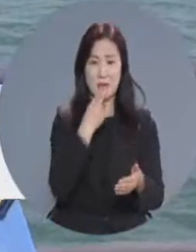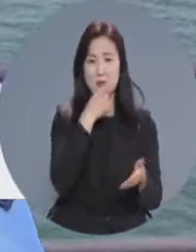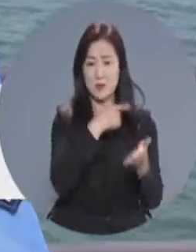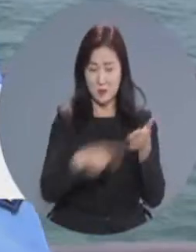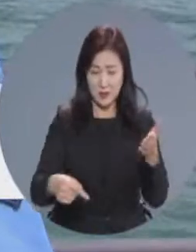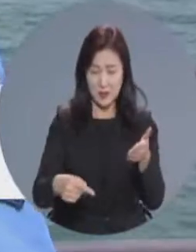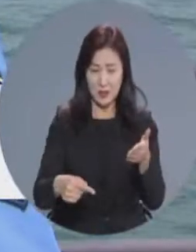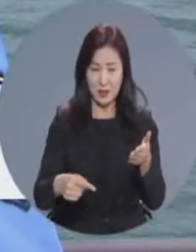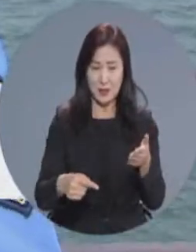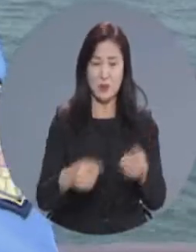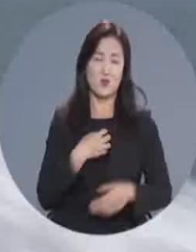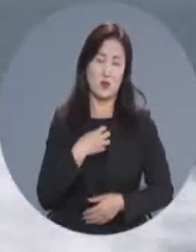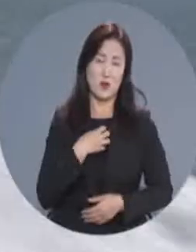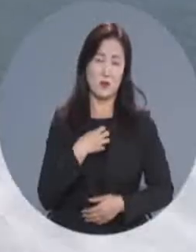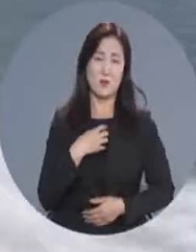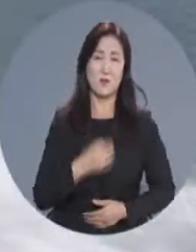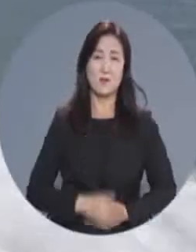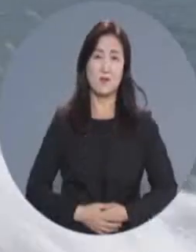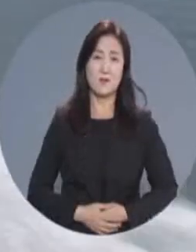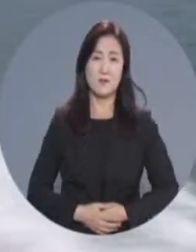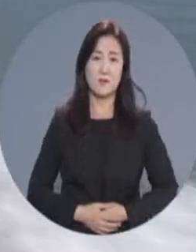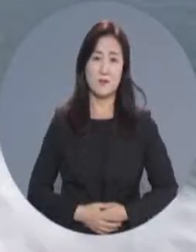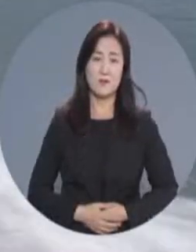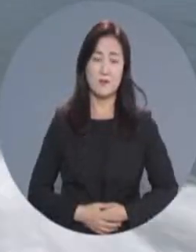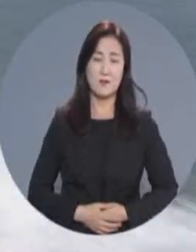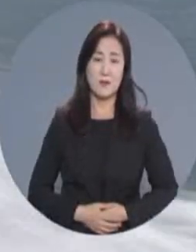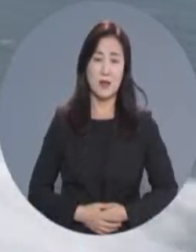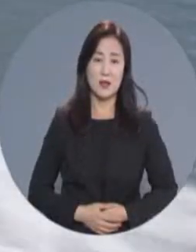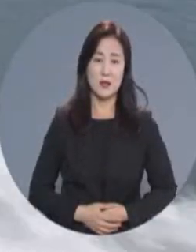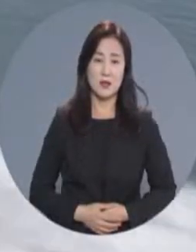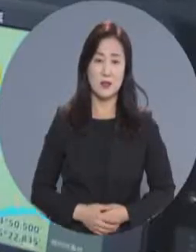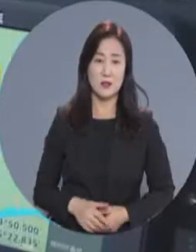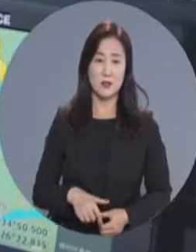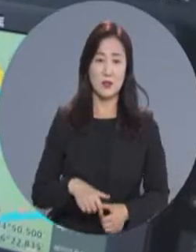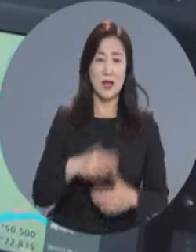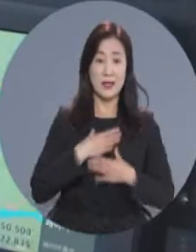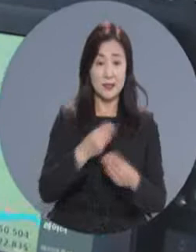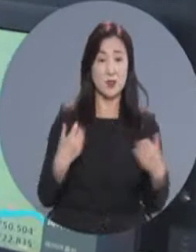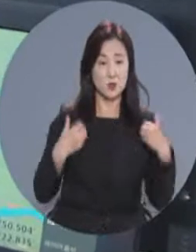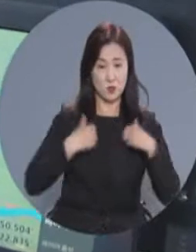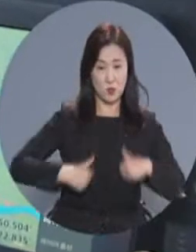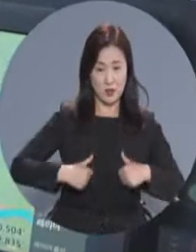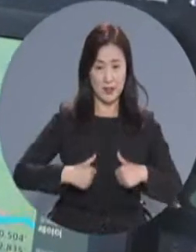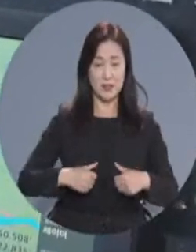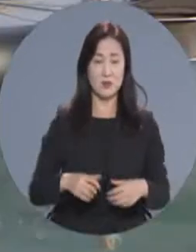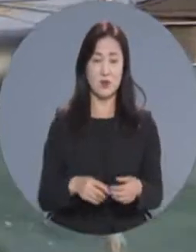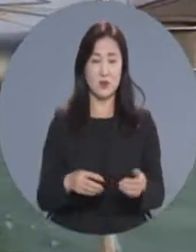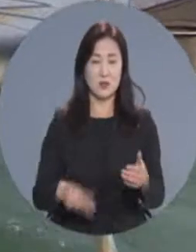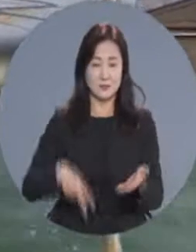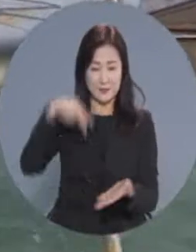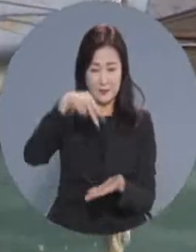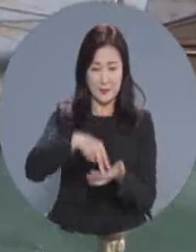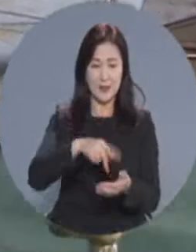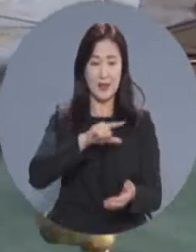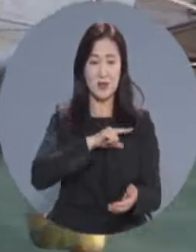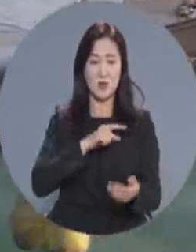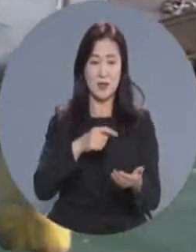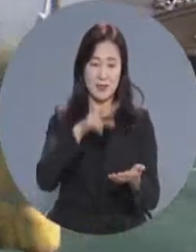또 생명까지 위협할 수 있으니까. 해경은 또 구명조끼 착용과 승선원 명부 작성 여부 등 선박 운항